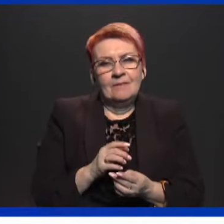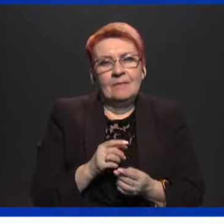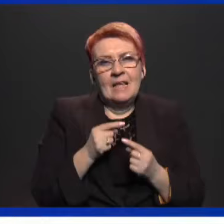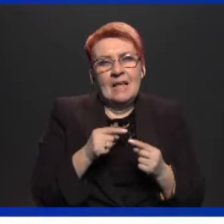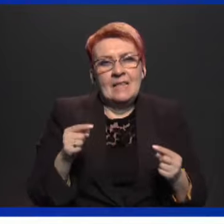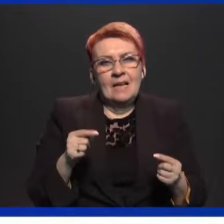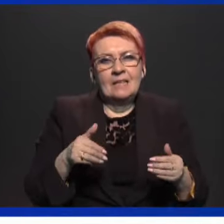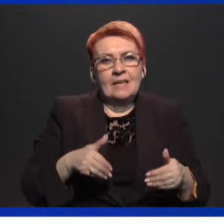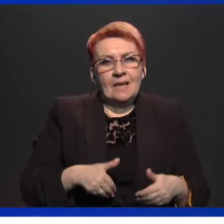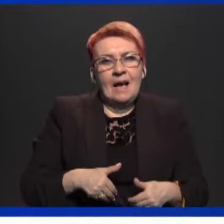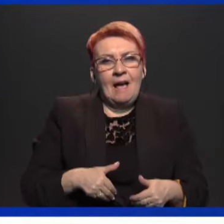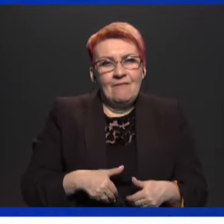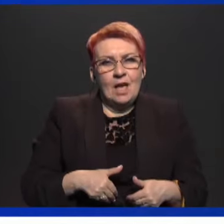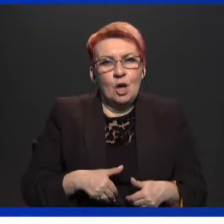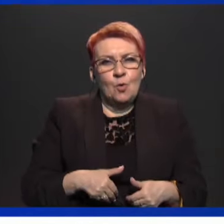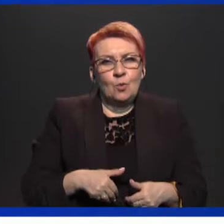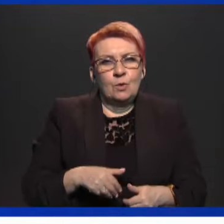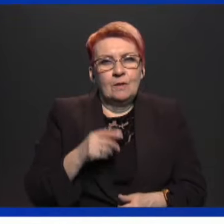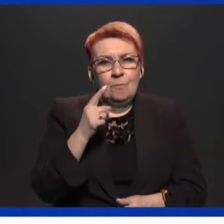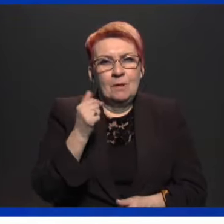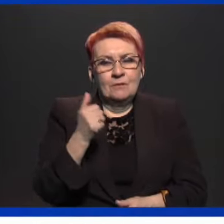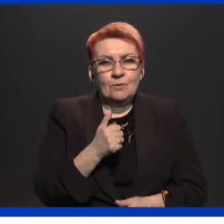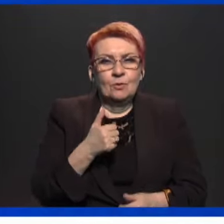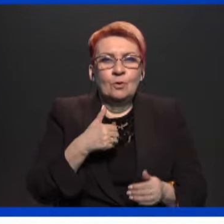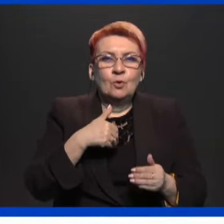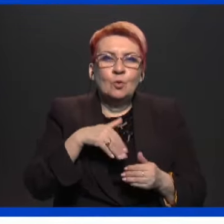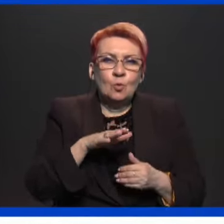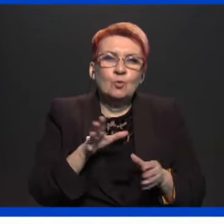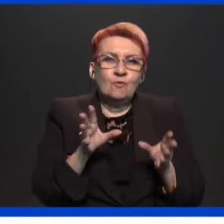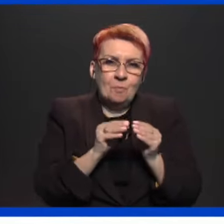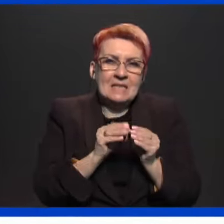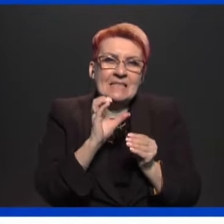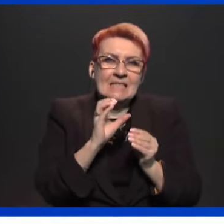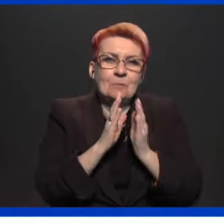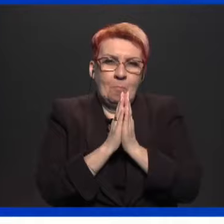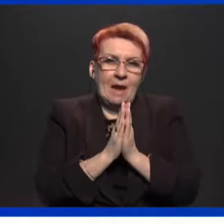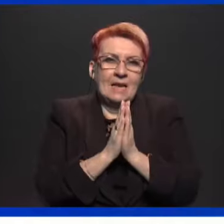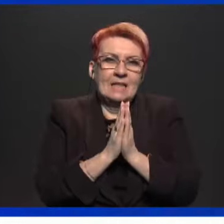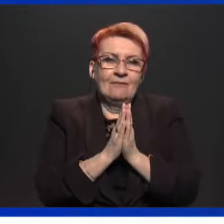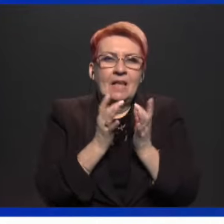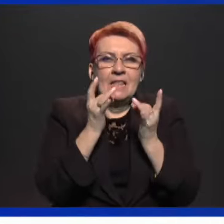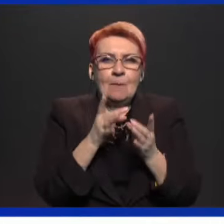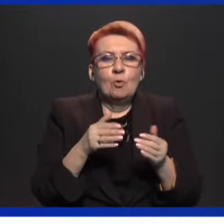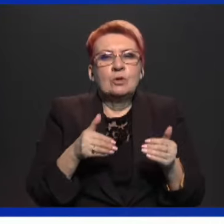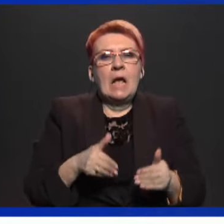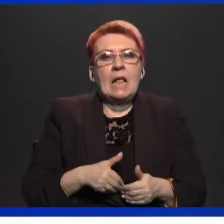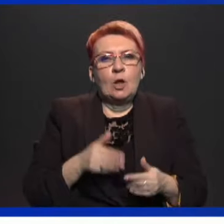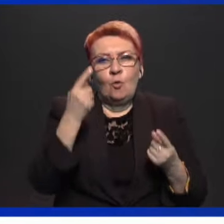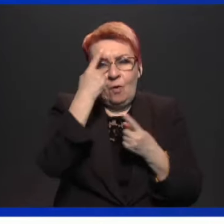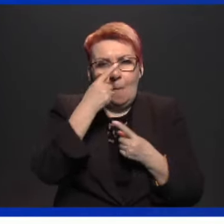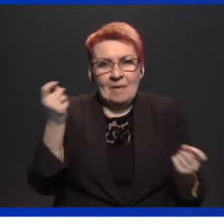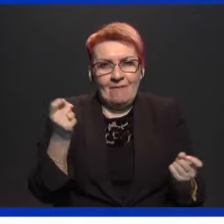первую седмицу Великого Поста. Это, наверное, правильно, но лучше бы это сопрягать вместе с молитвой. Не просто вот голодовку объявлять,